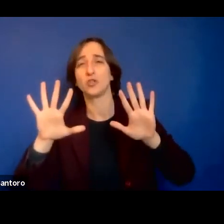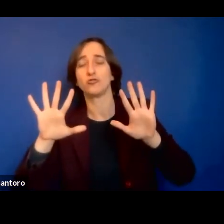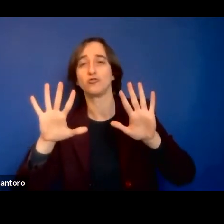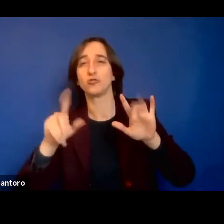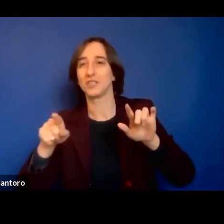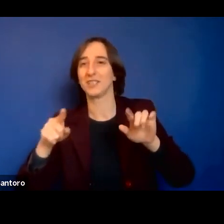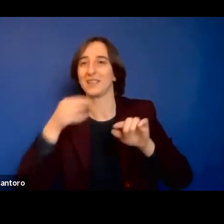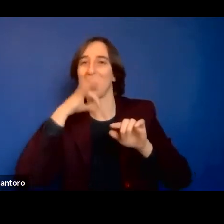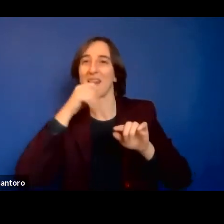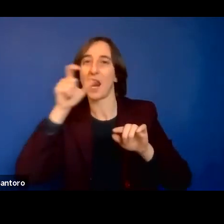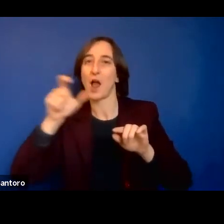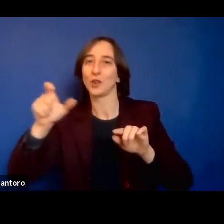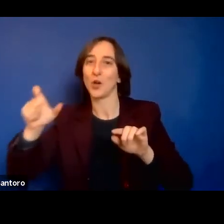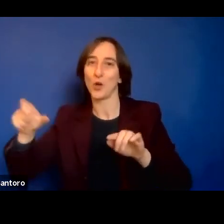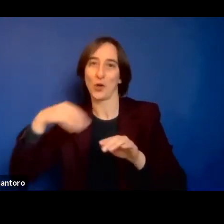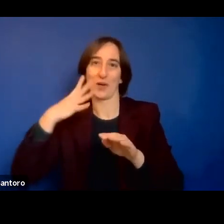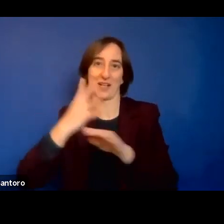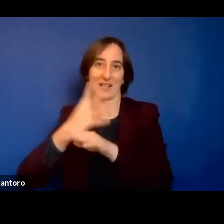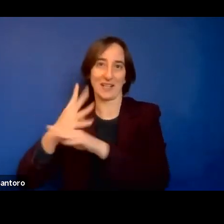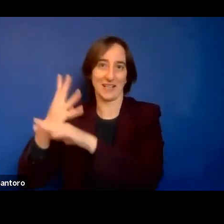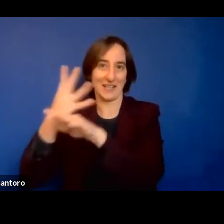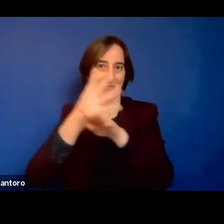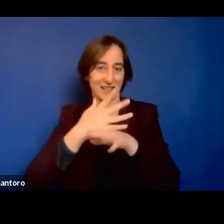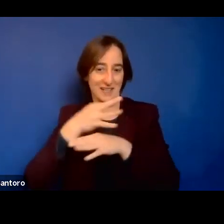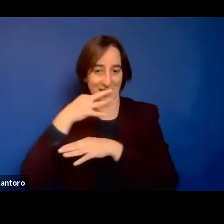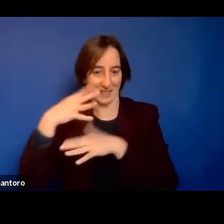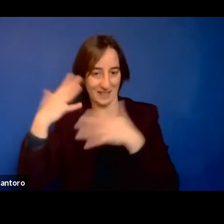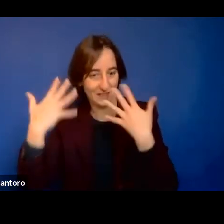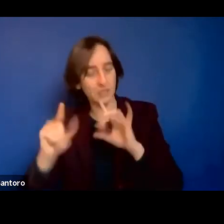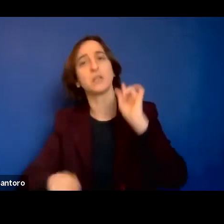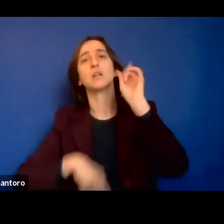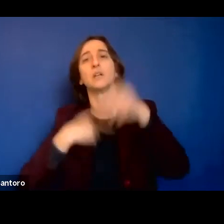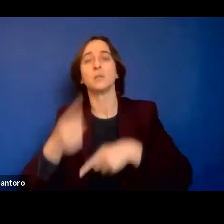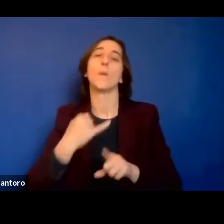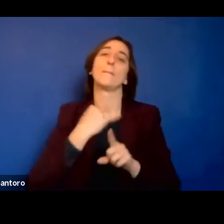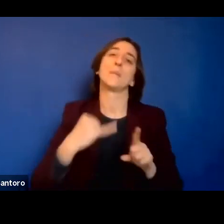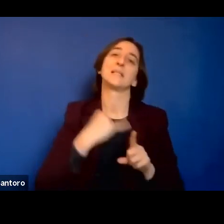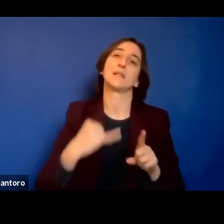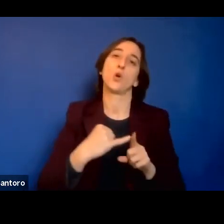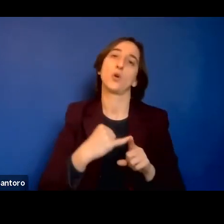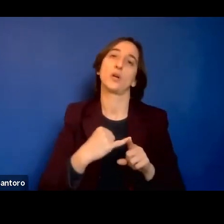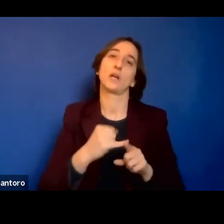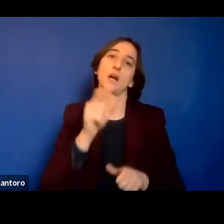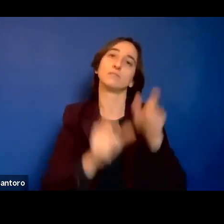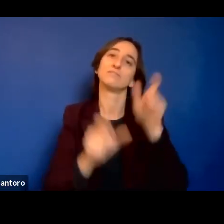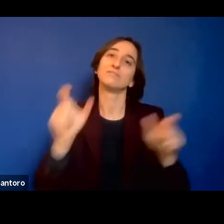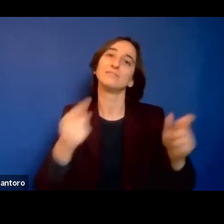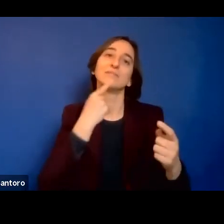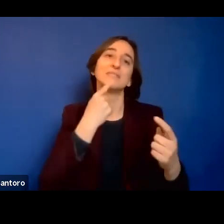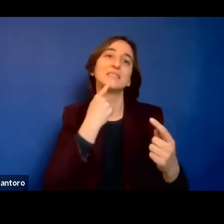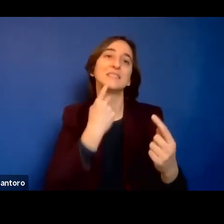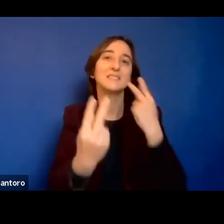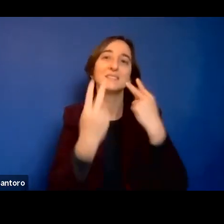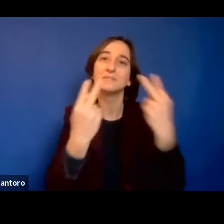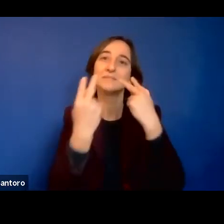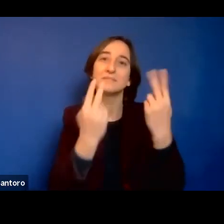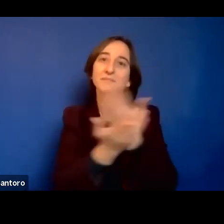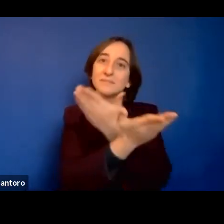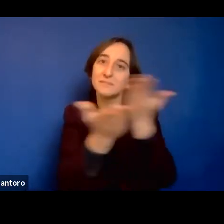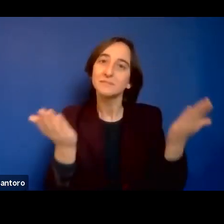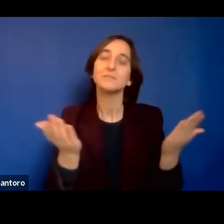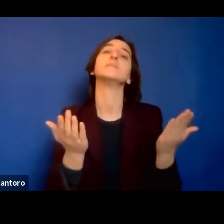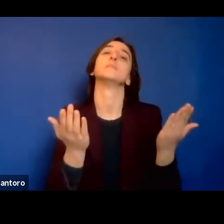dopodiché riserveremo mezz'ora di tempo per le domande degli spettatori che potranno inoltrare